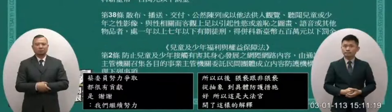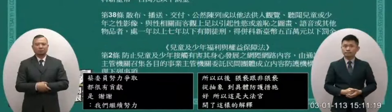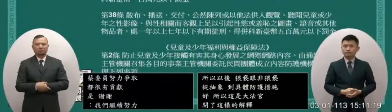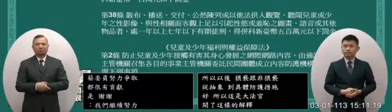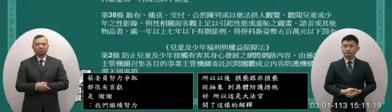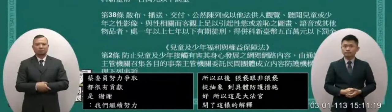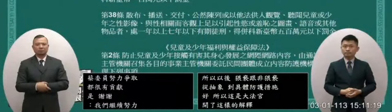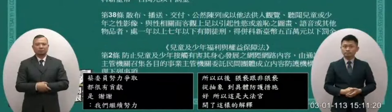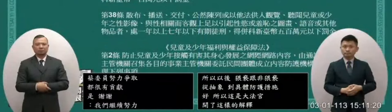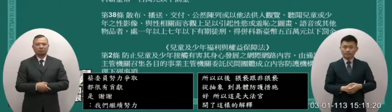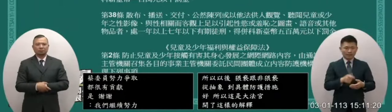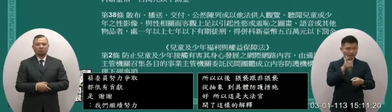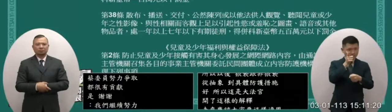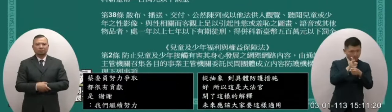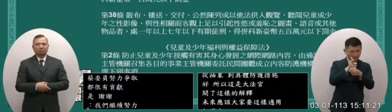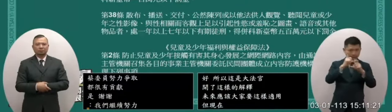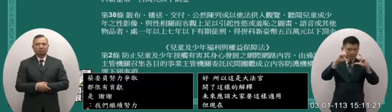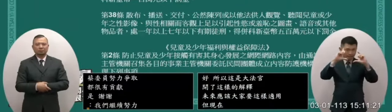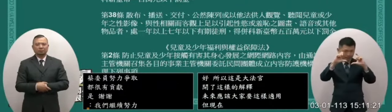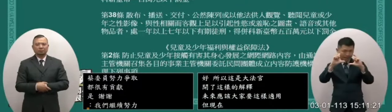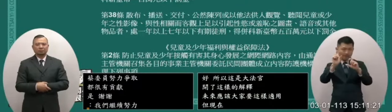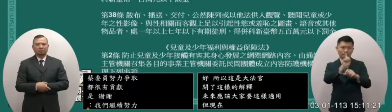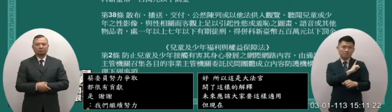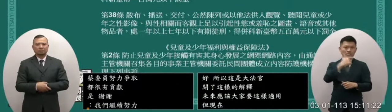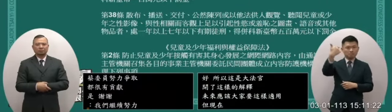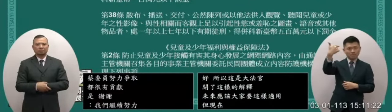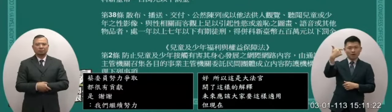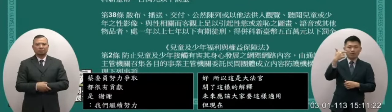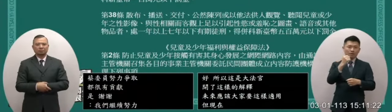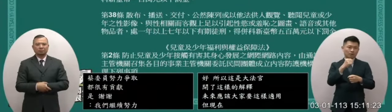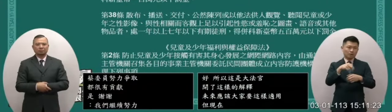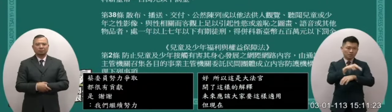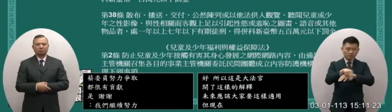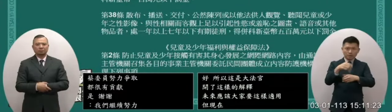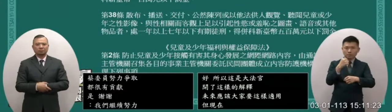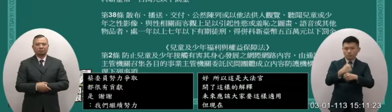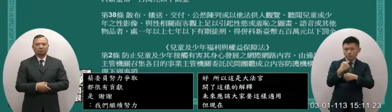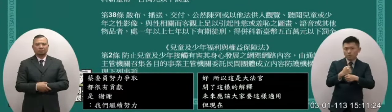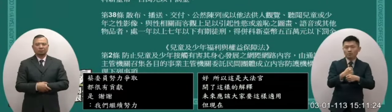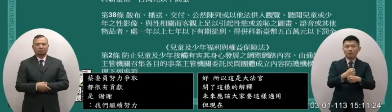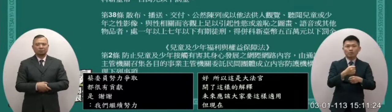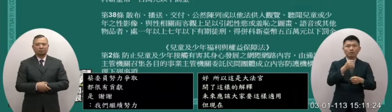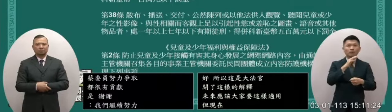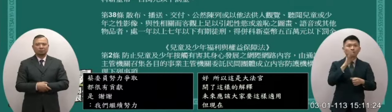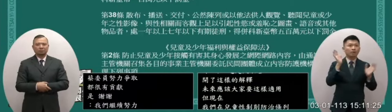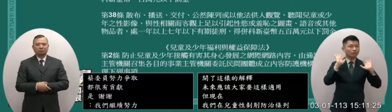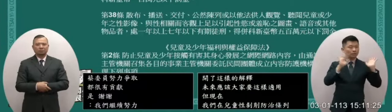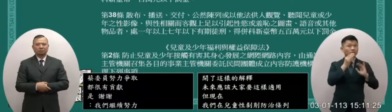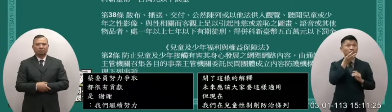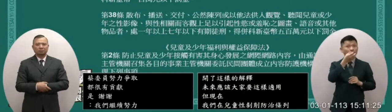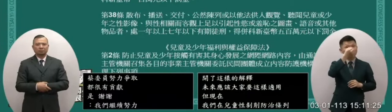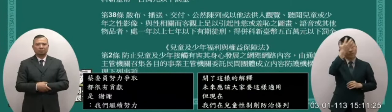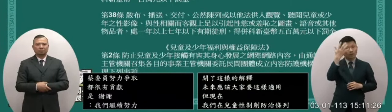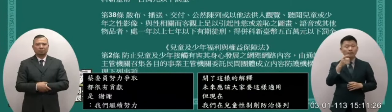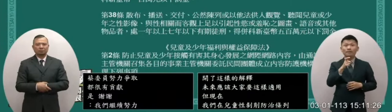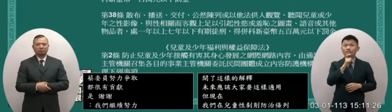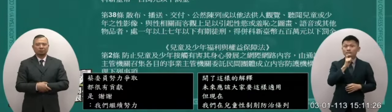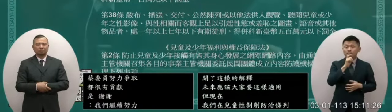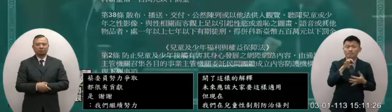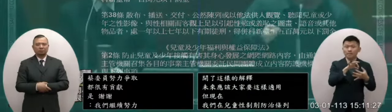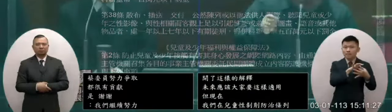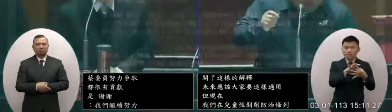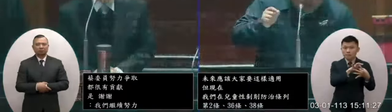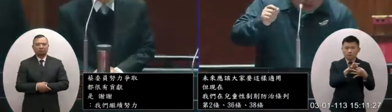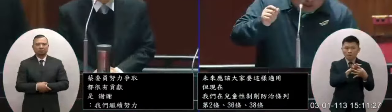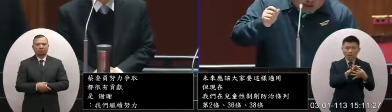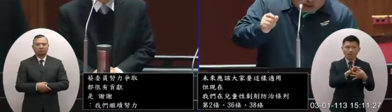你不管是拍摄制造那跟儿童以及少年性影像或性相关而客观